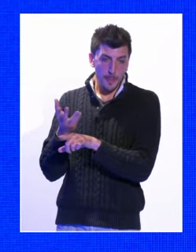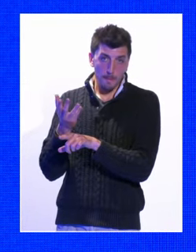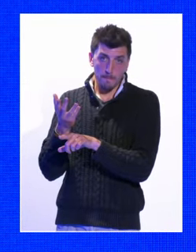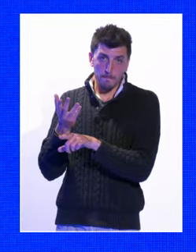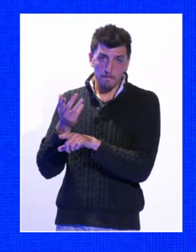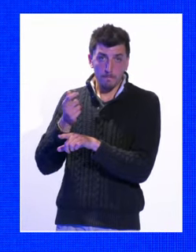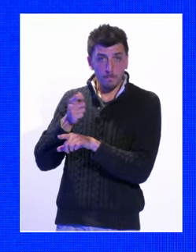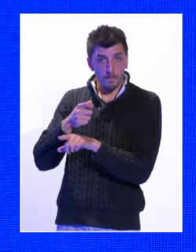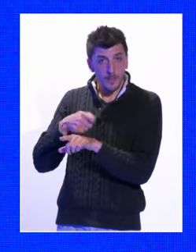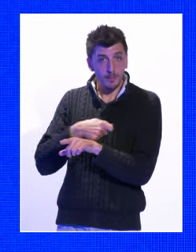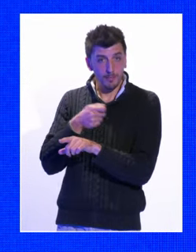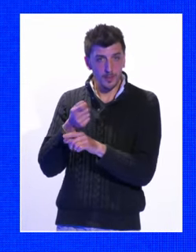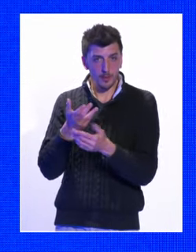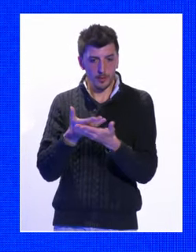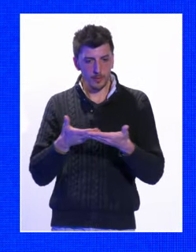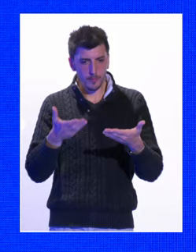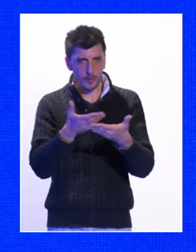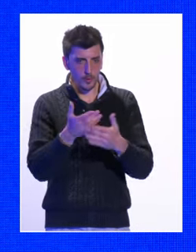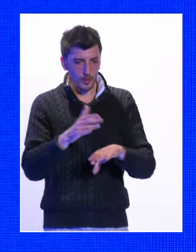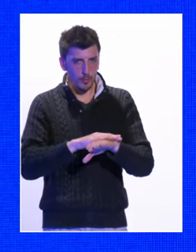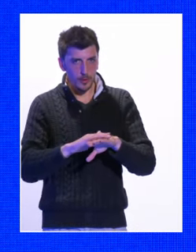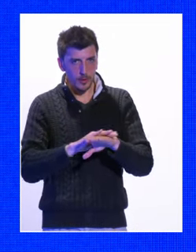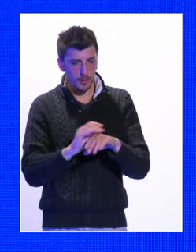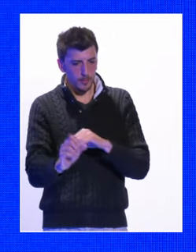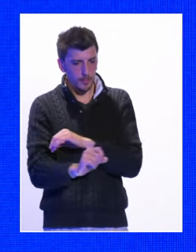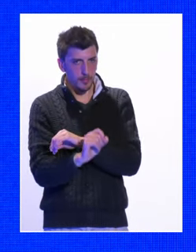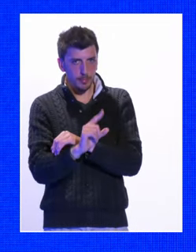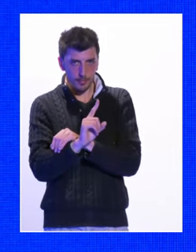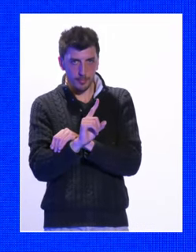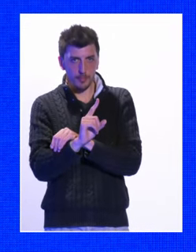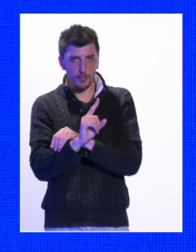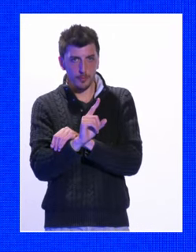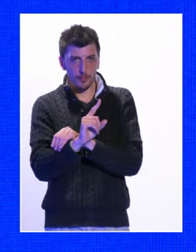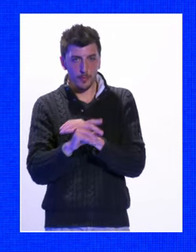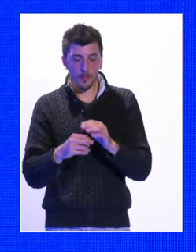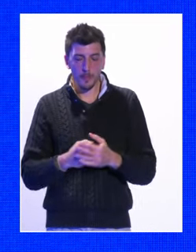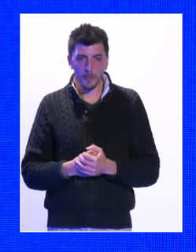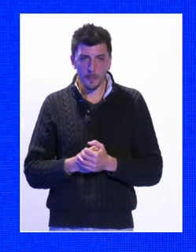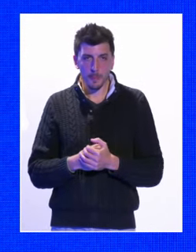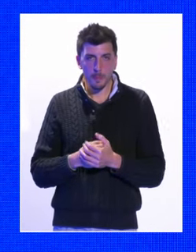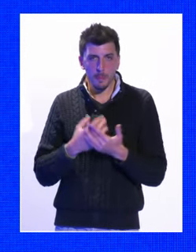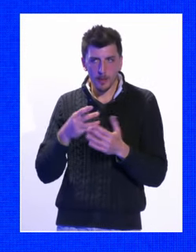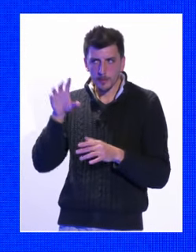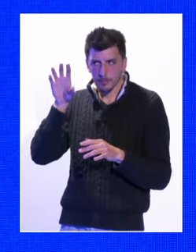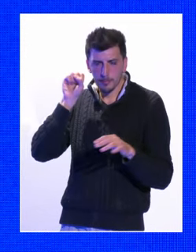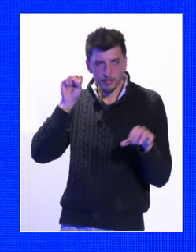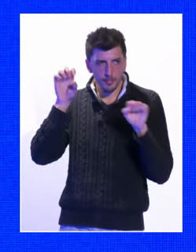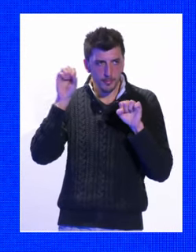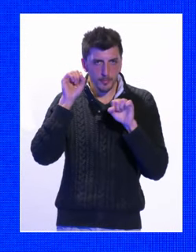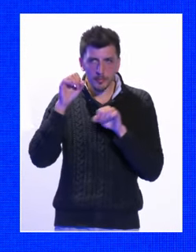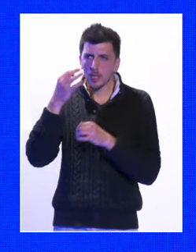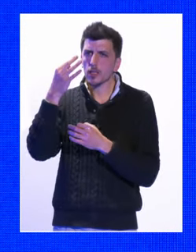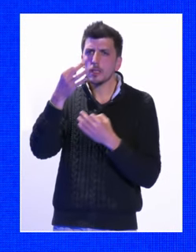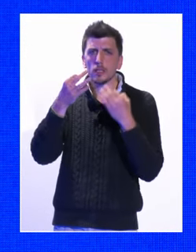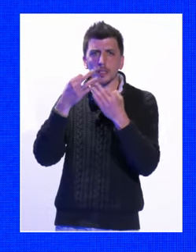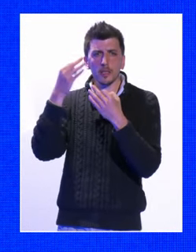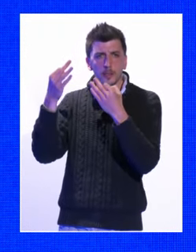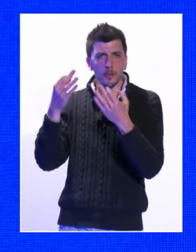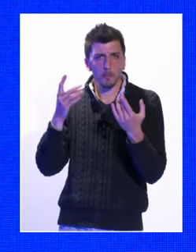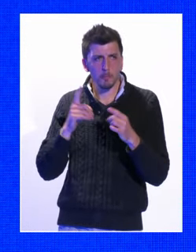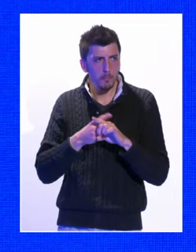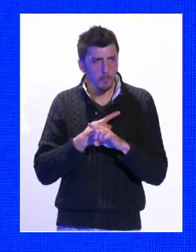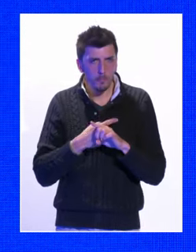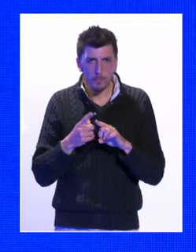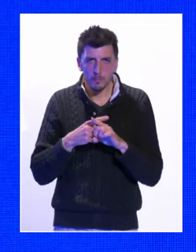évidemment, crée une situation politique nouvelle. J'entends beaucoup d'affirmations étranges sur ce sujet.